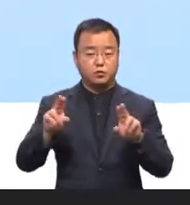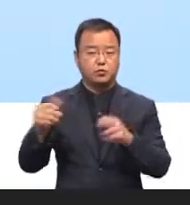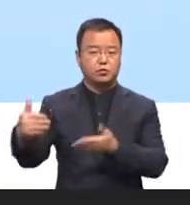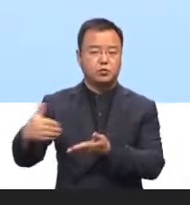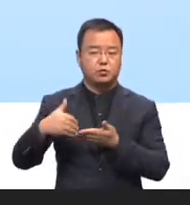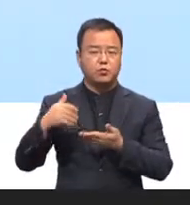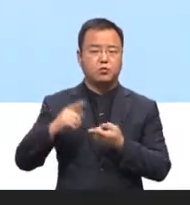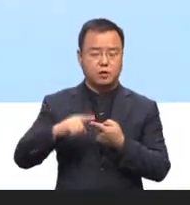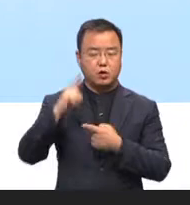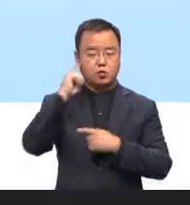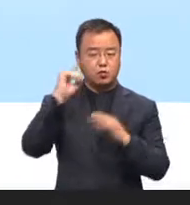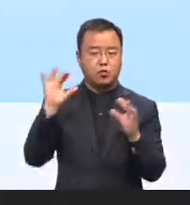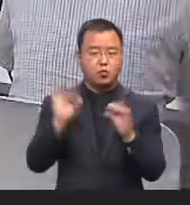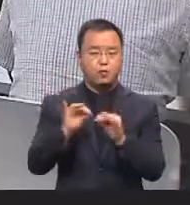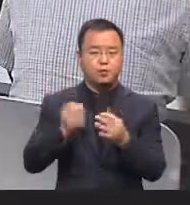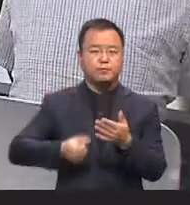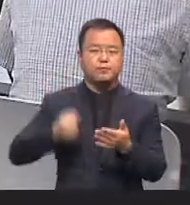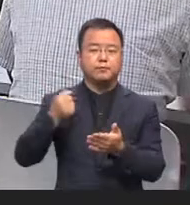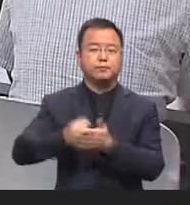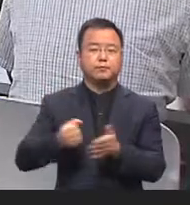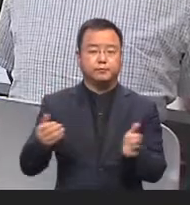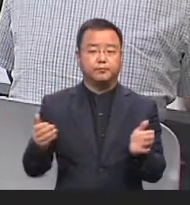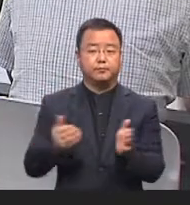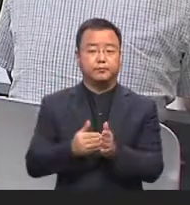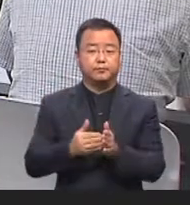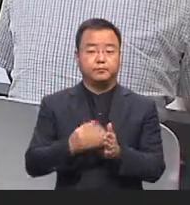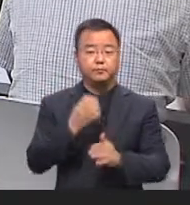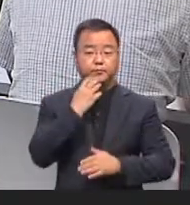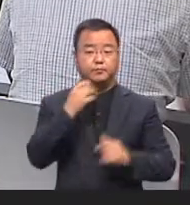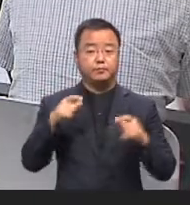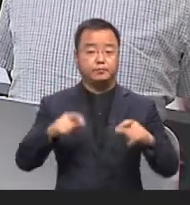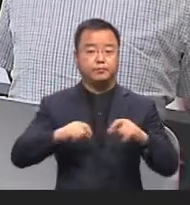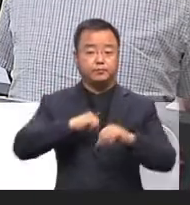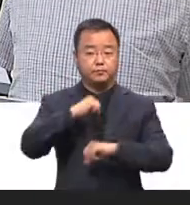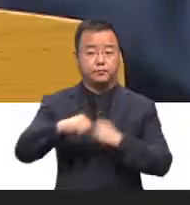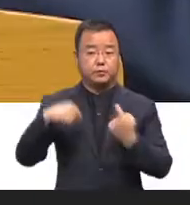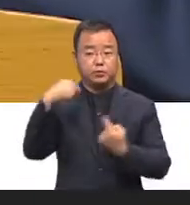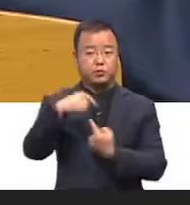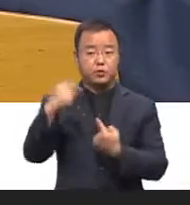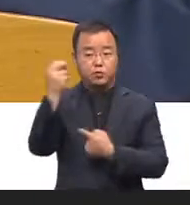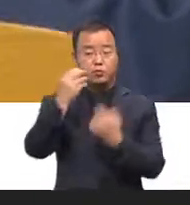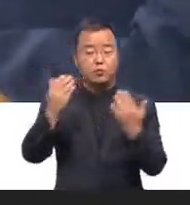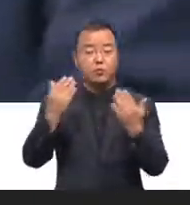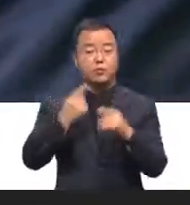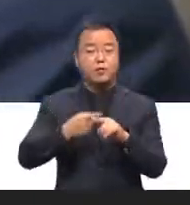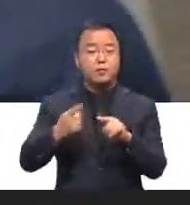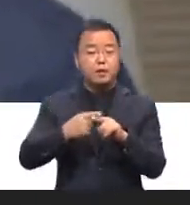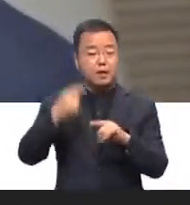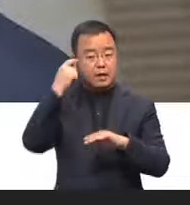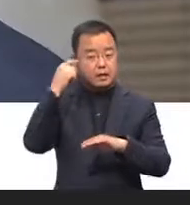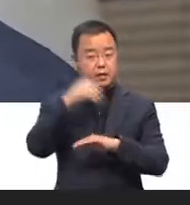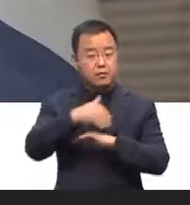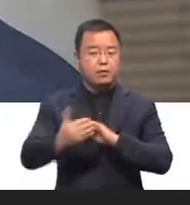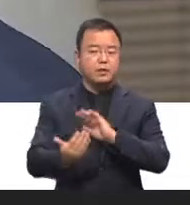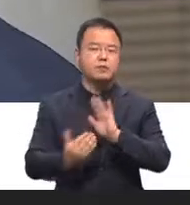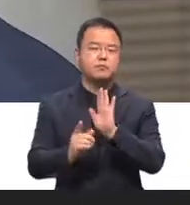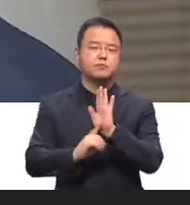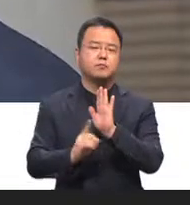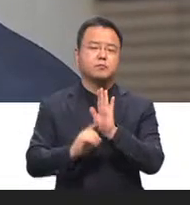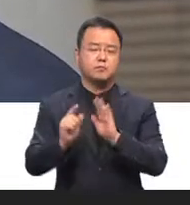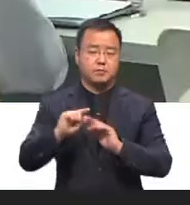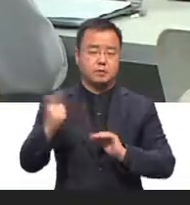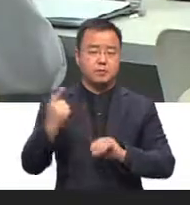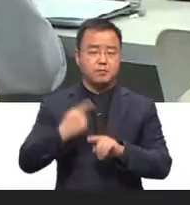모두 동의 결정을 내렸습니다. 서울 자사고들은 평가 계획을 사전에 안내하지 않아 학교가 평가